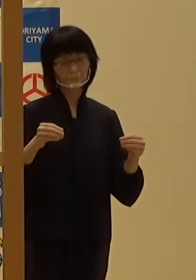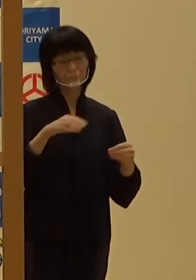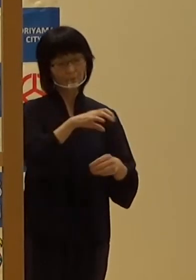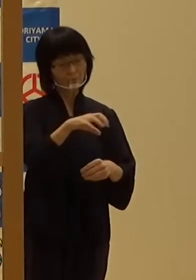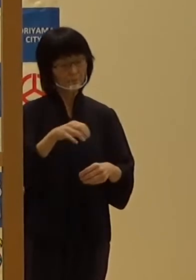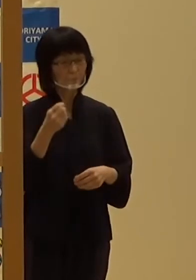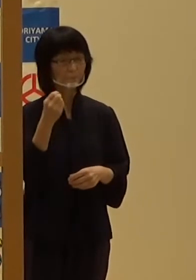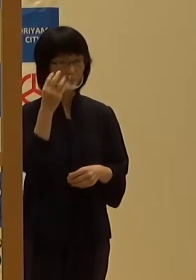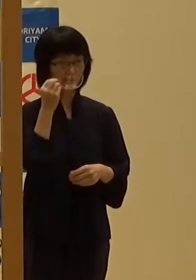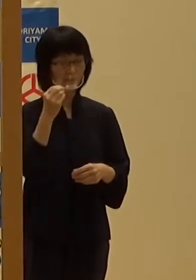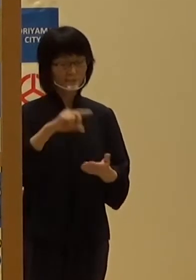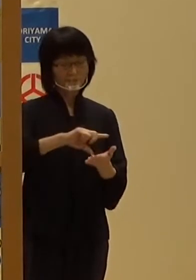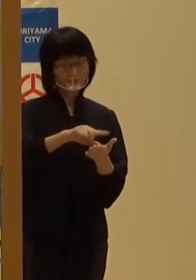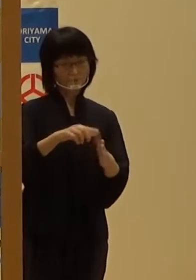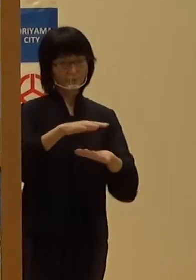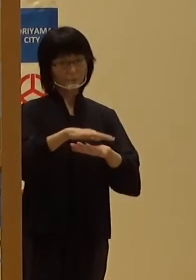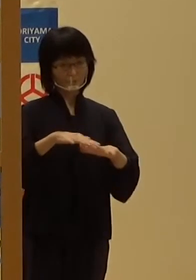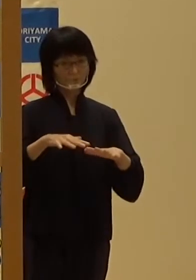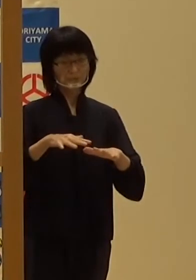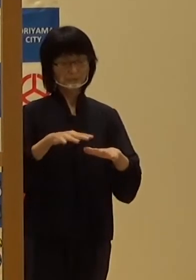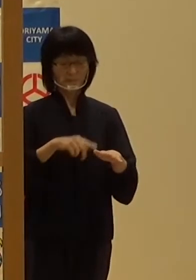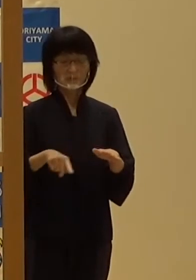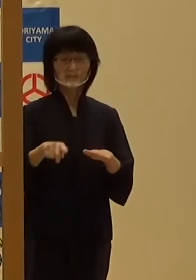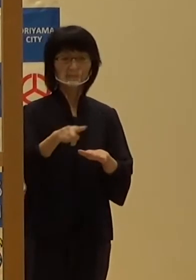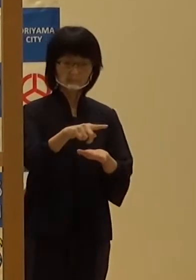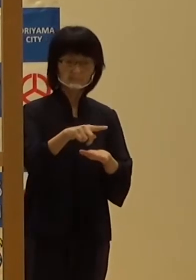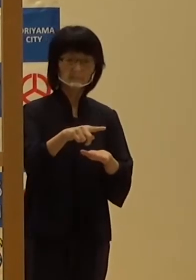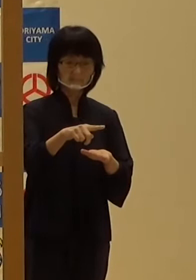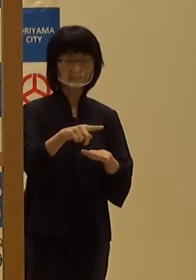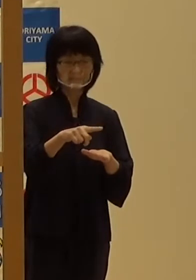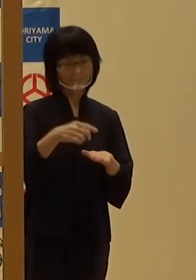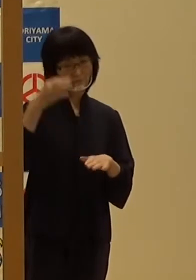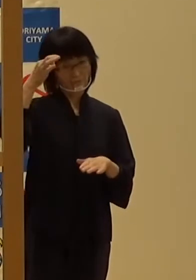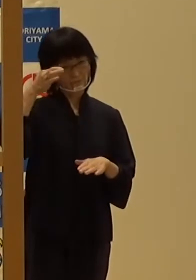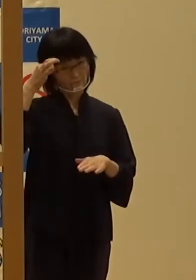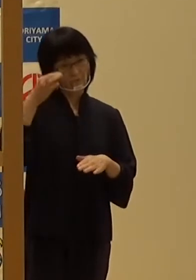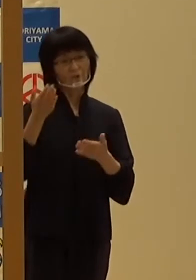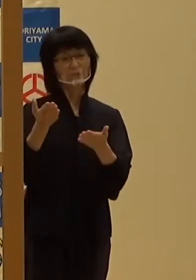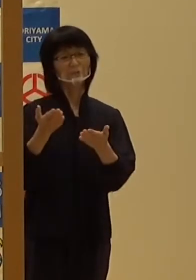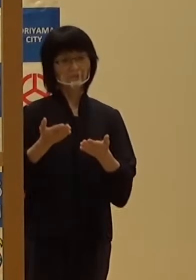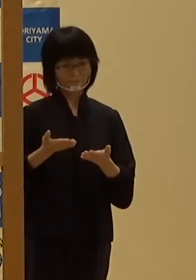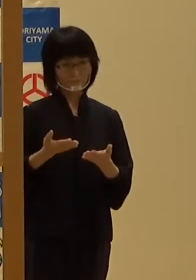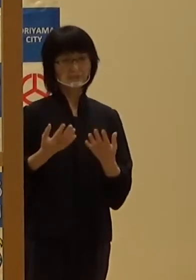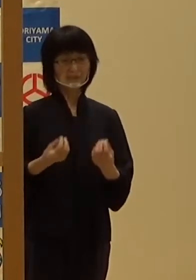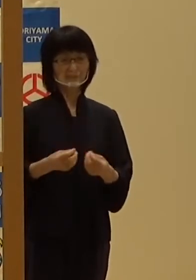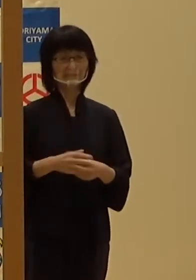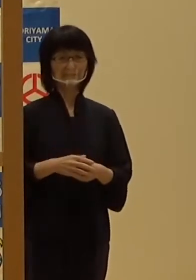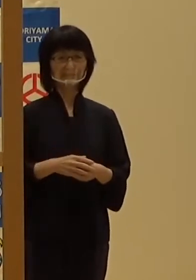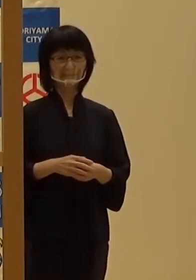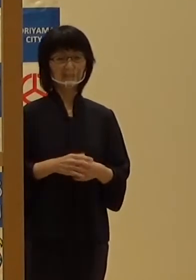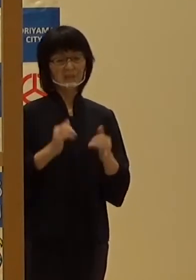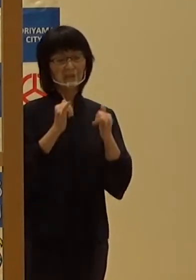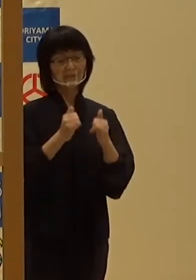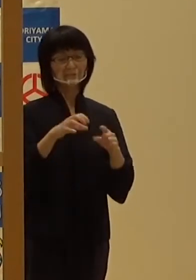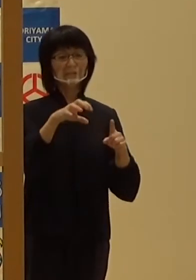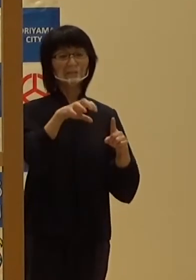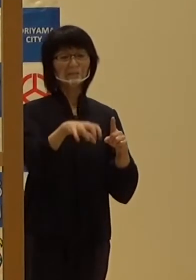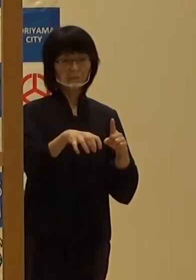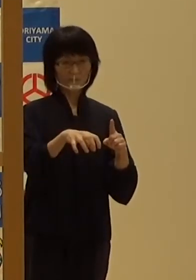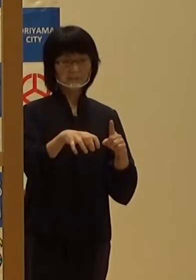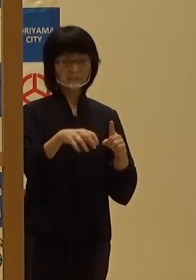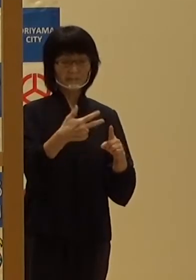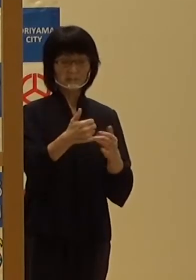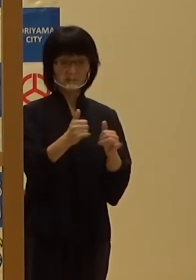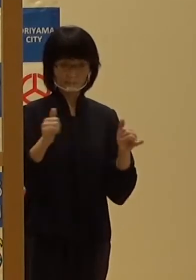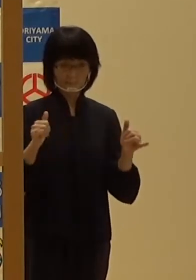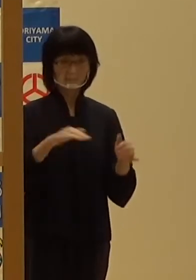都市における先例事業となる事業であるとの評価をいただいております。で、海西山公園に対する市民の